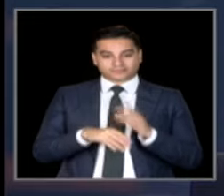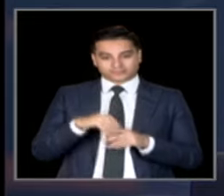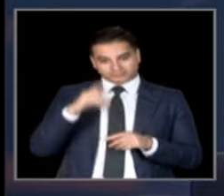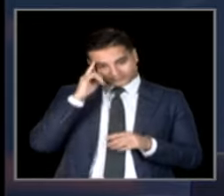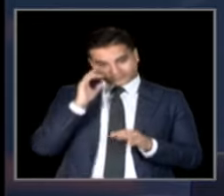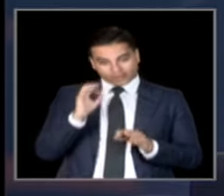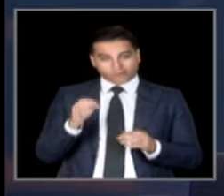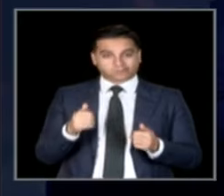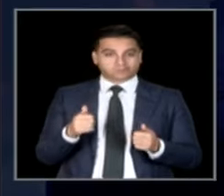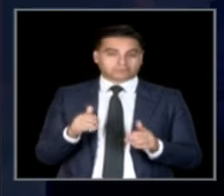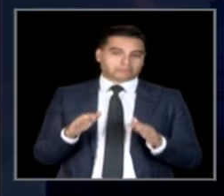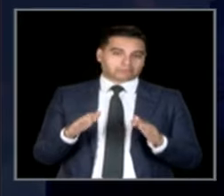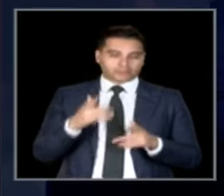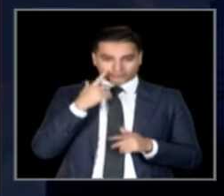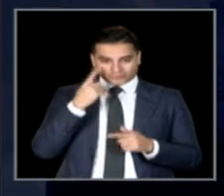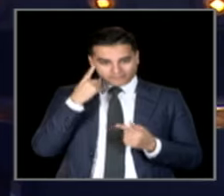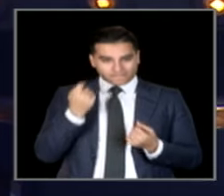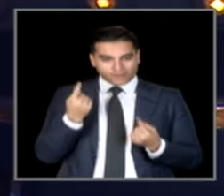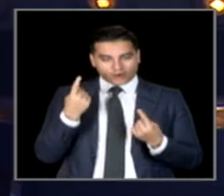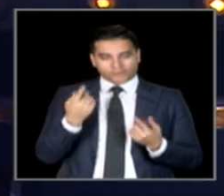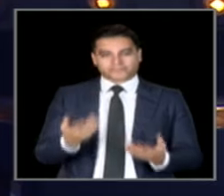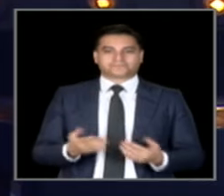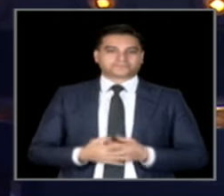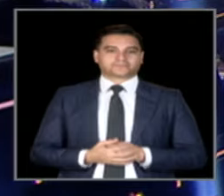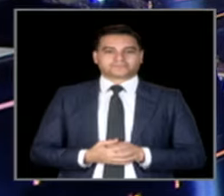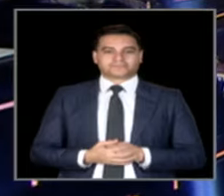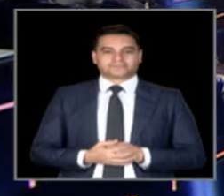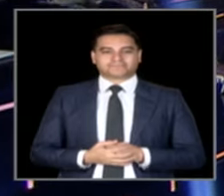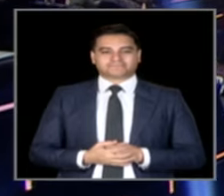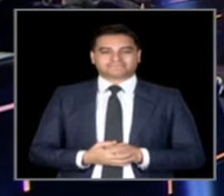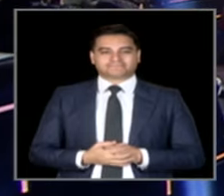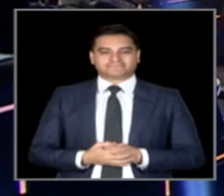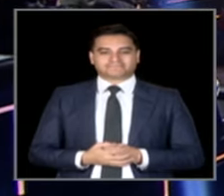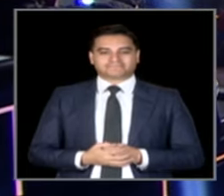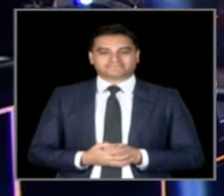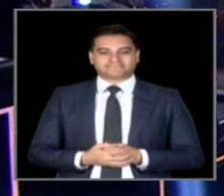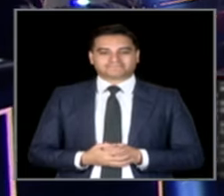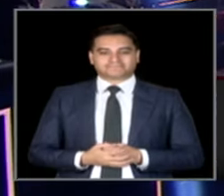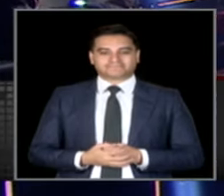الذاكرة والمعلومة، معلومات عامة. والسؤال هو،